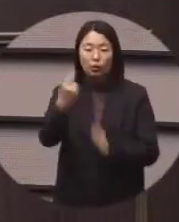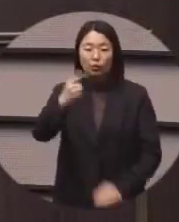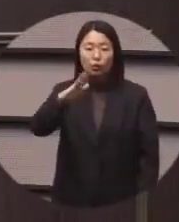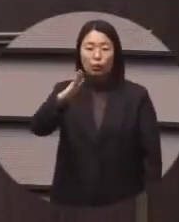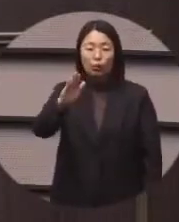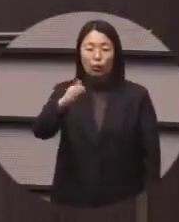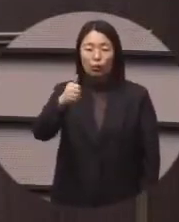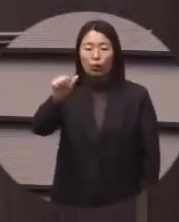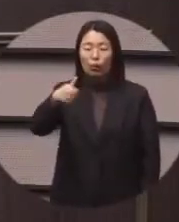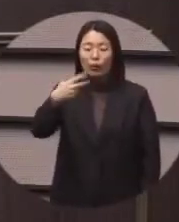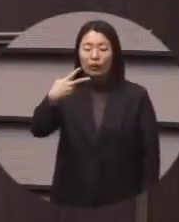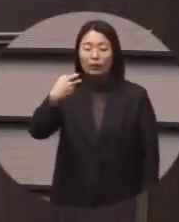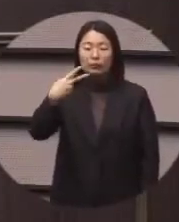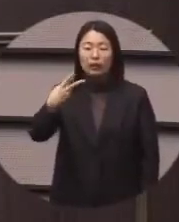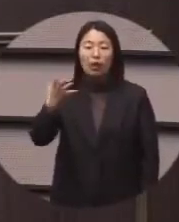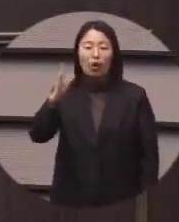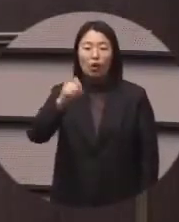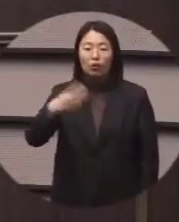1,572억